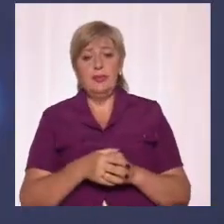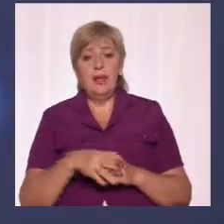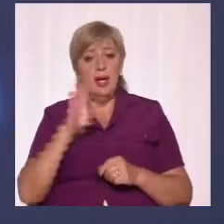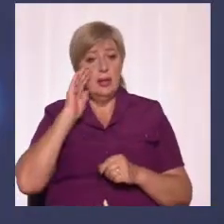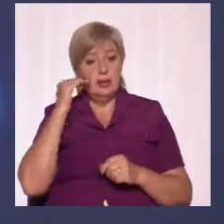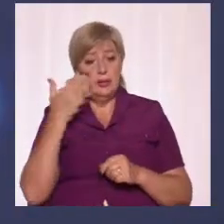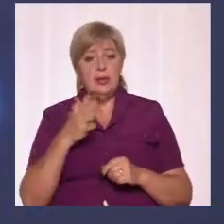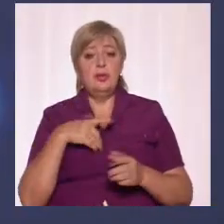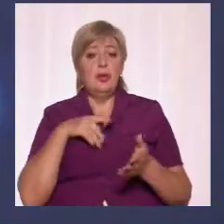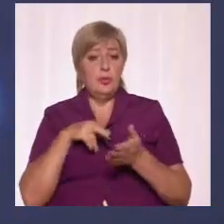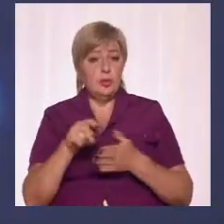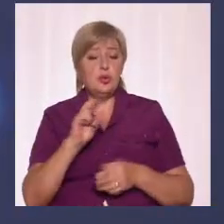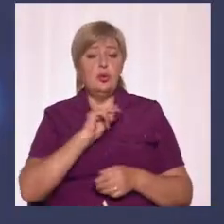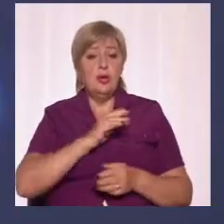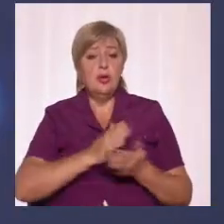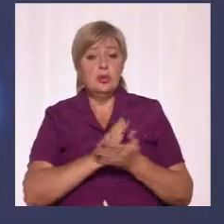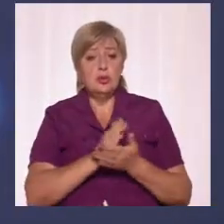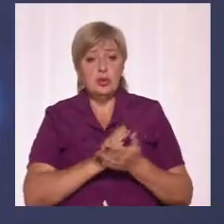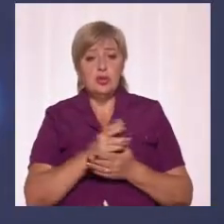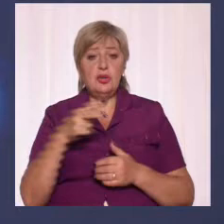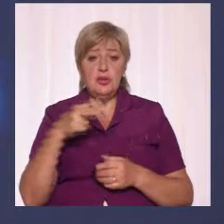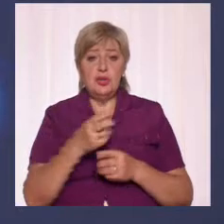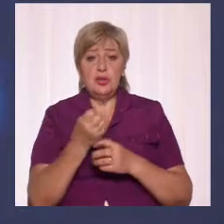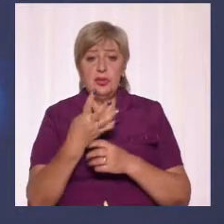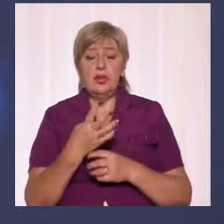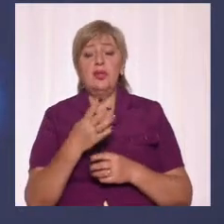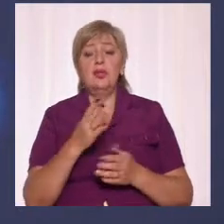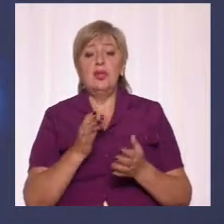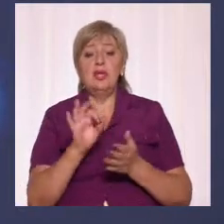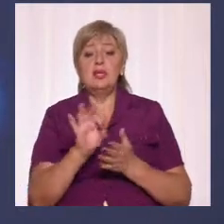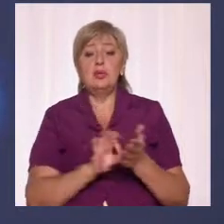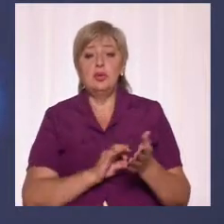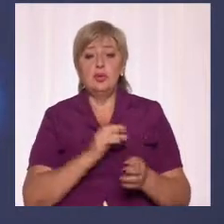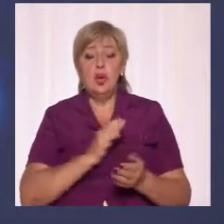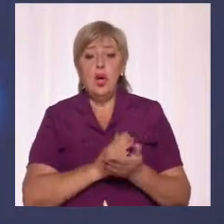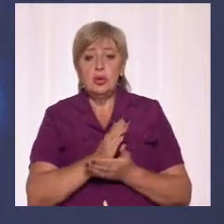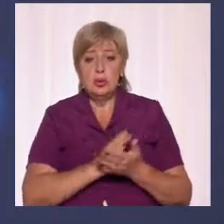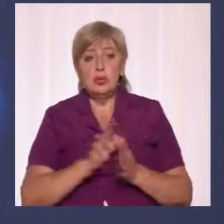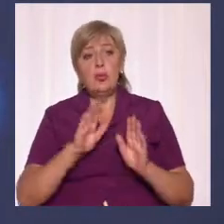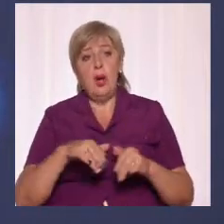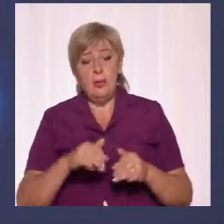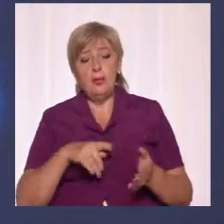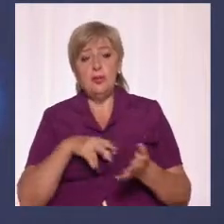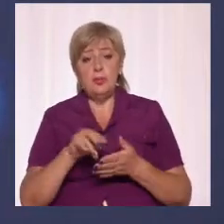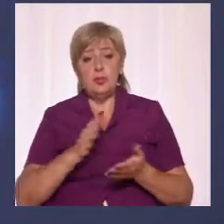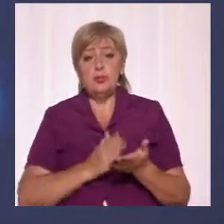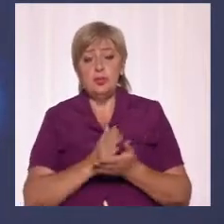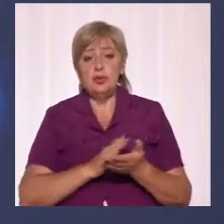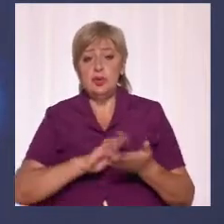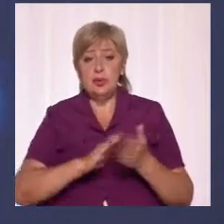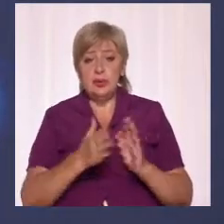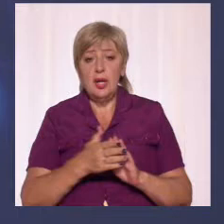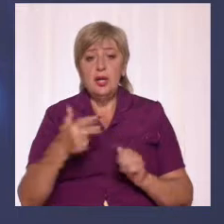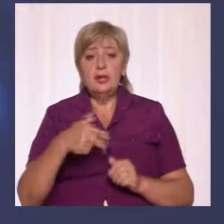Дмитро Майбух пішов служити на строкову службу у 2014-му. Потім пішов служити на контракт. За його словами, 30 серпня,